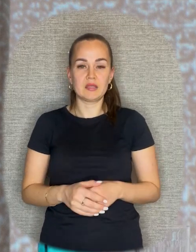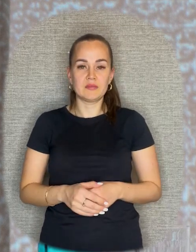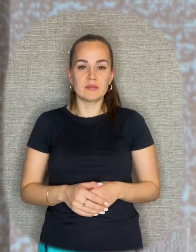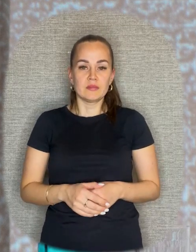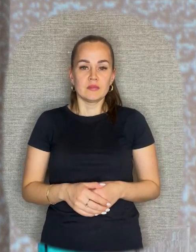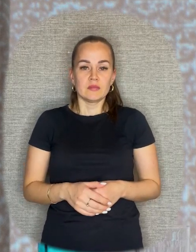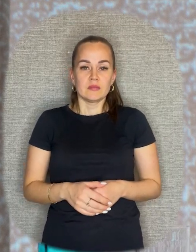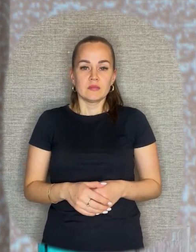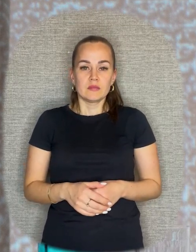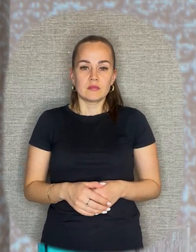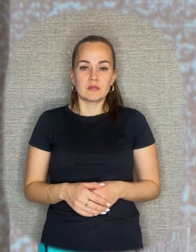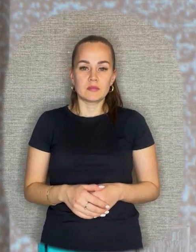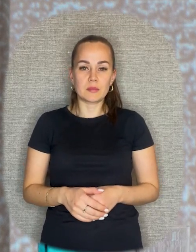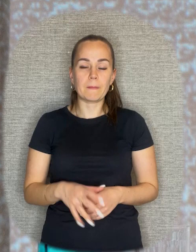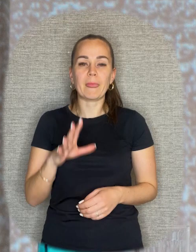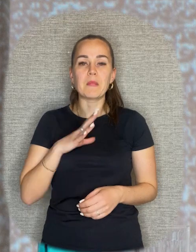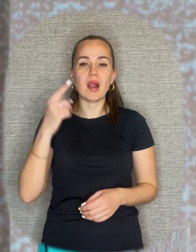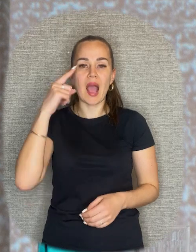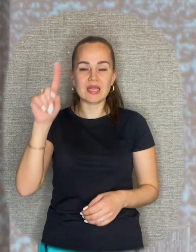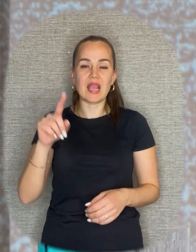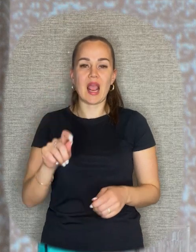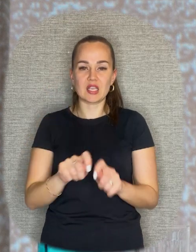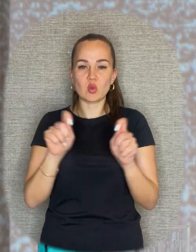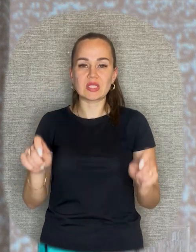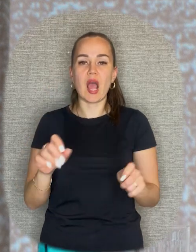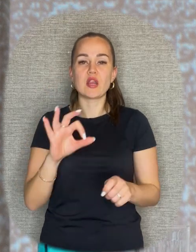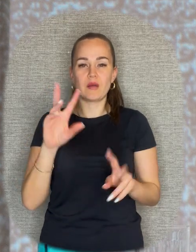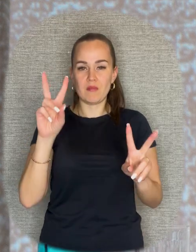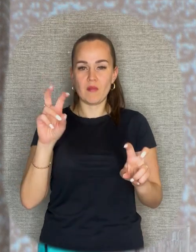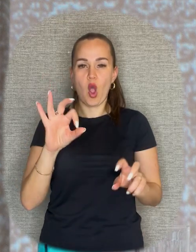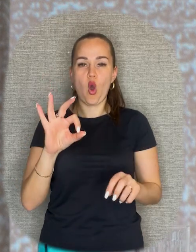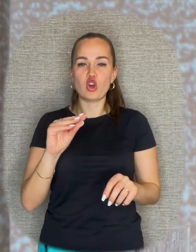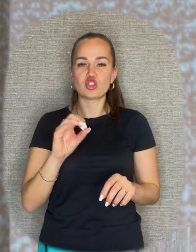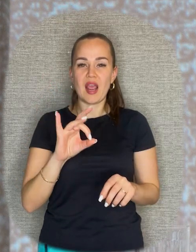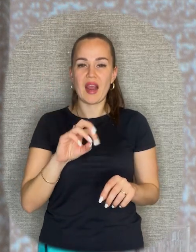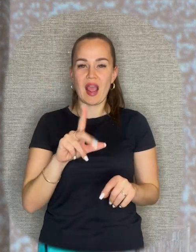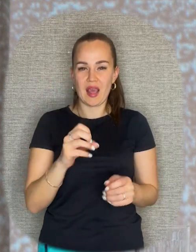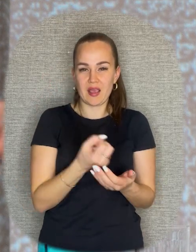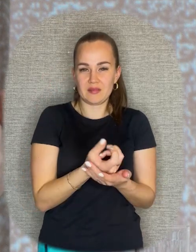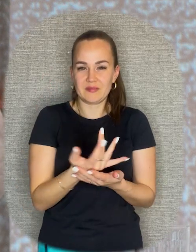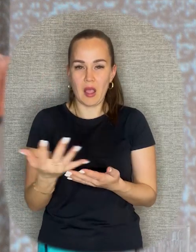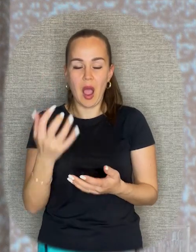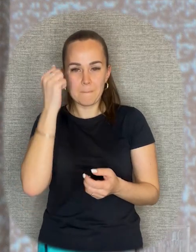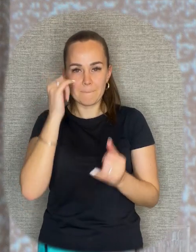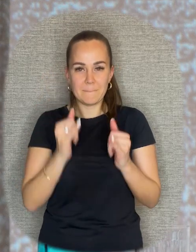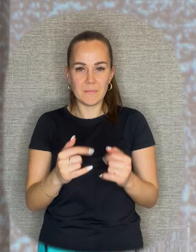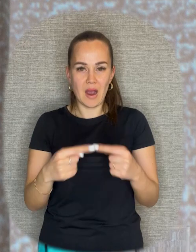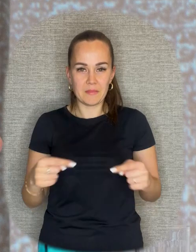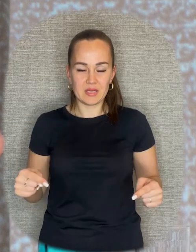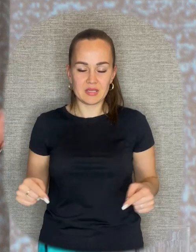бумаге Но вот тем не менее за основу они были взяты и вот это идея создания такого ожерелья